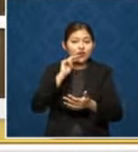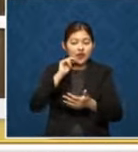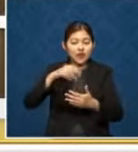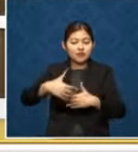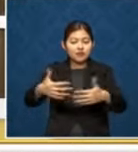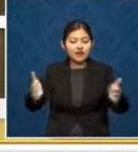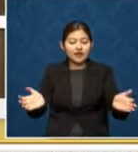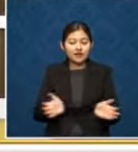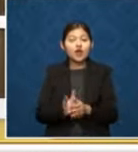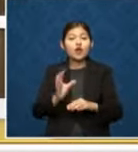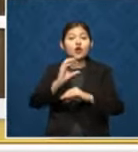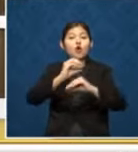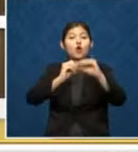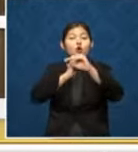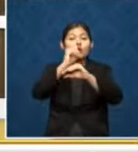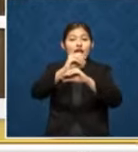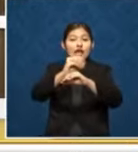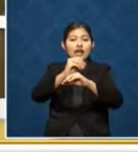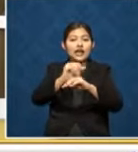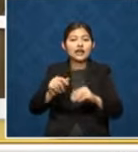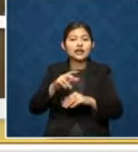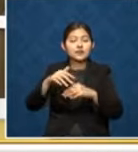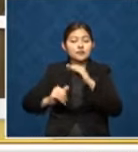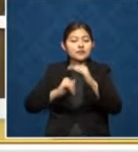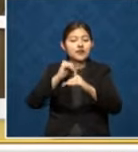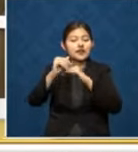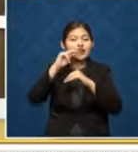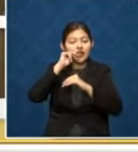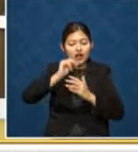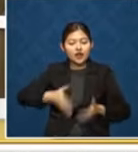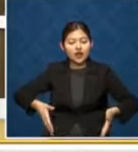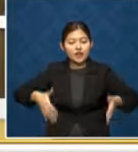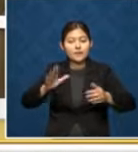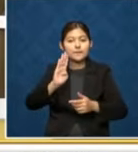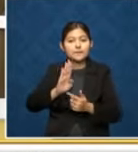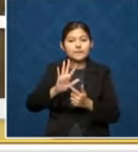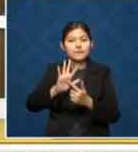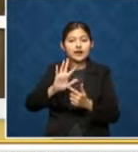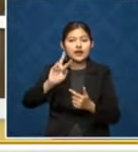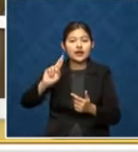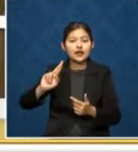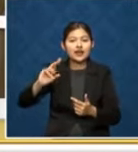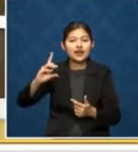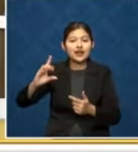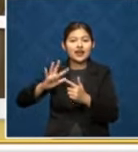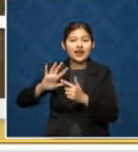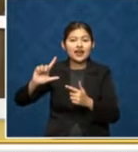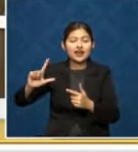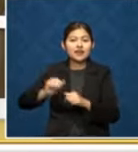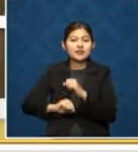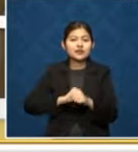าโครงการพัฒนาน้ำบาดาลเพื่อความมั่นคงระดับชุมชนนะครับปี